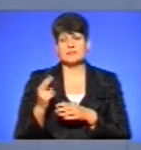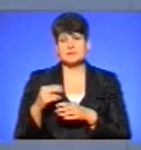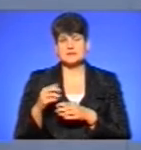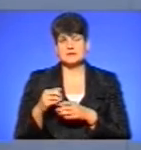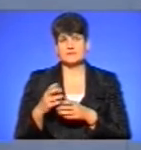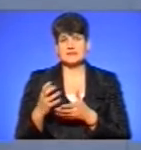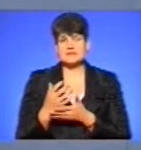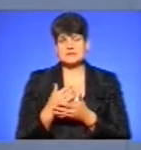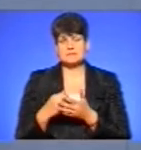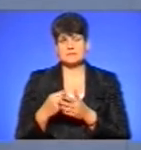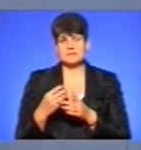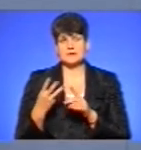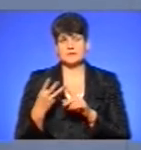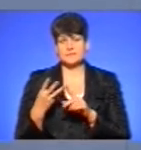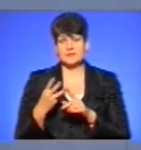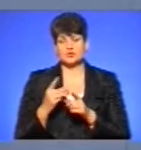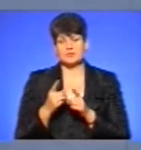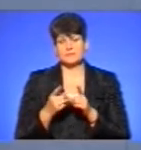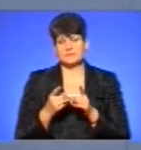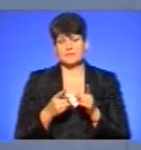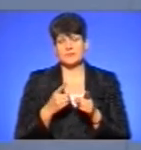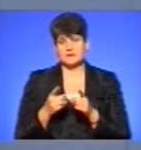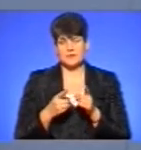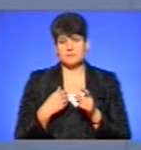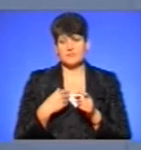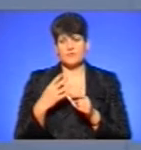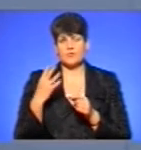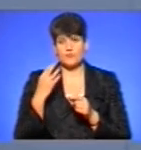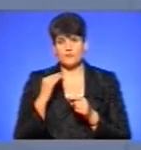особа міняє. Так, бо ми як враховували, що